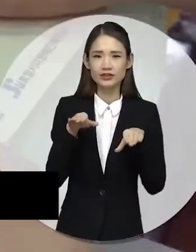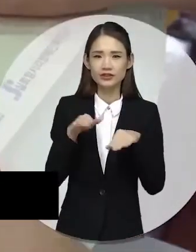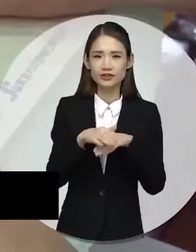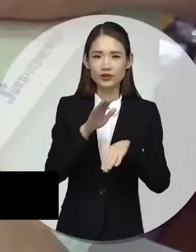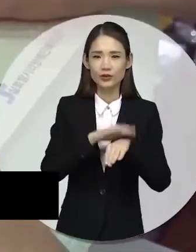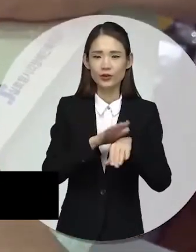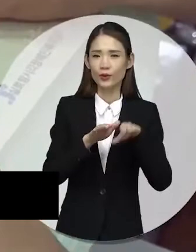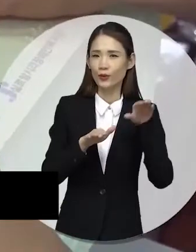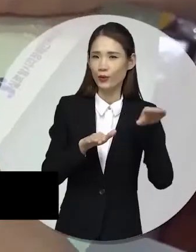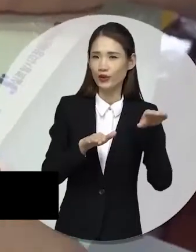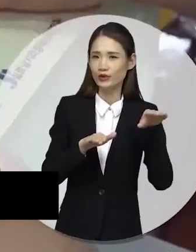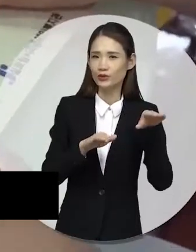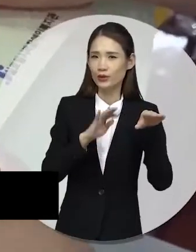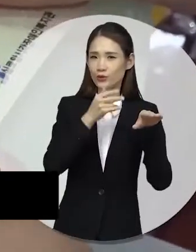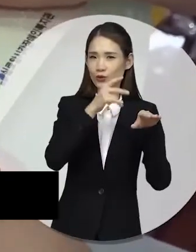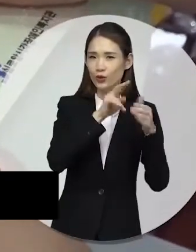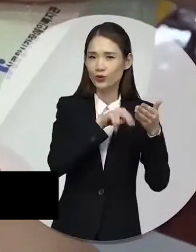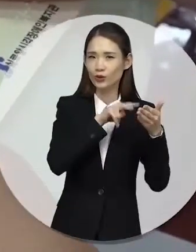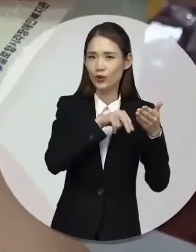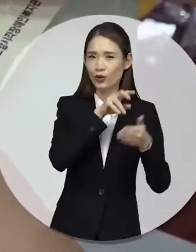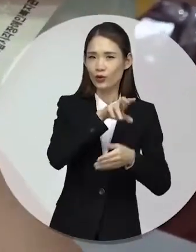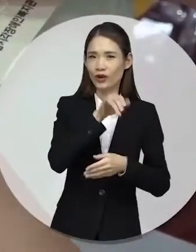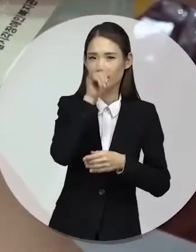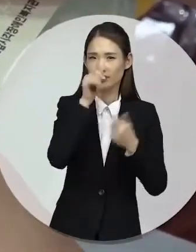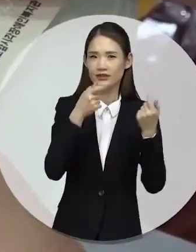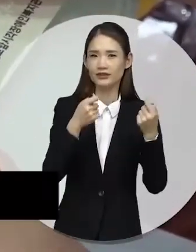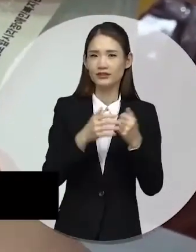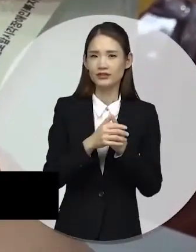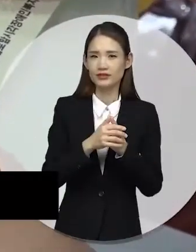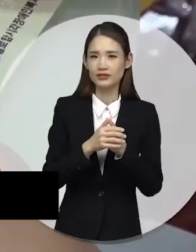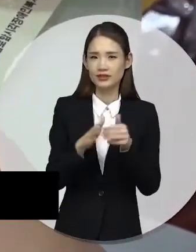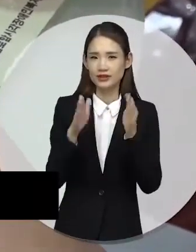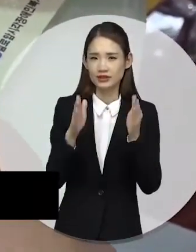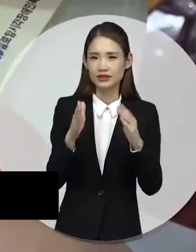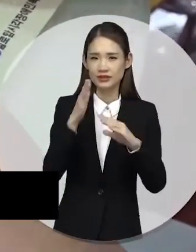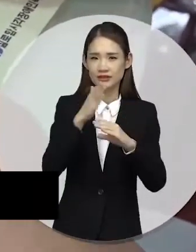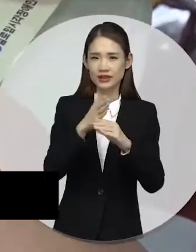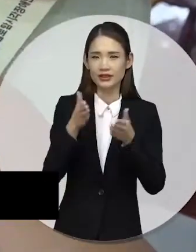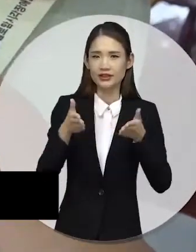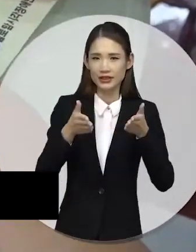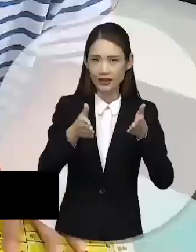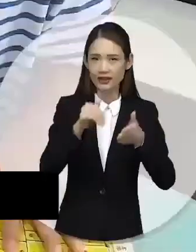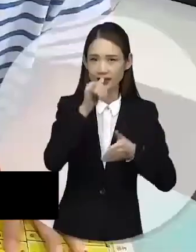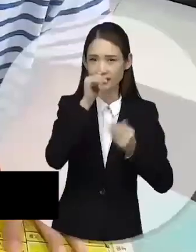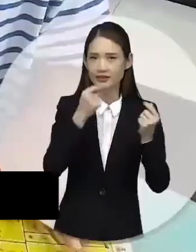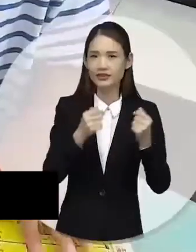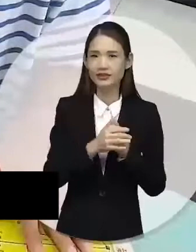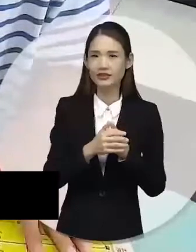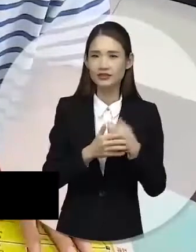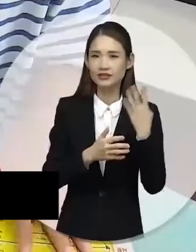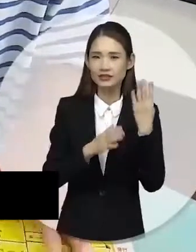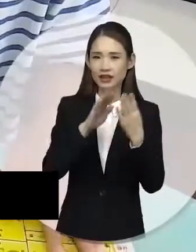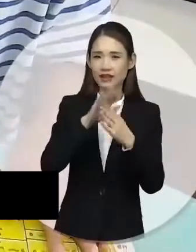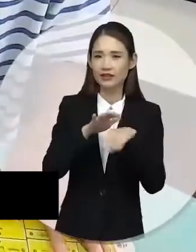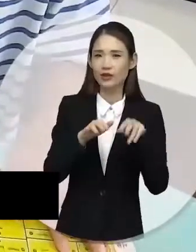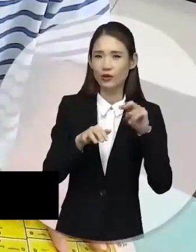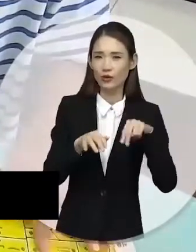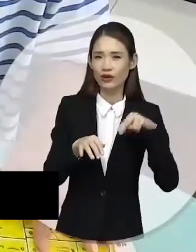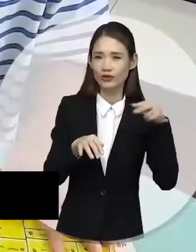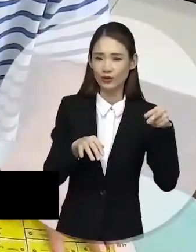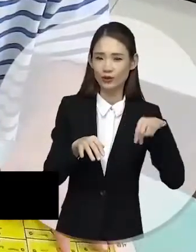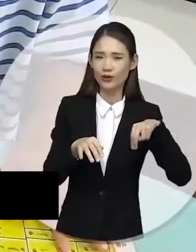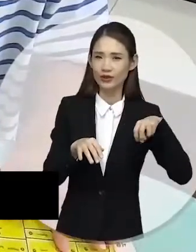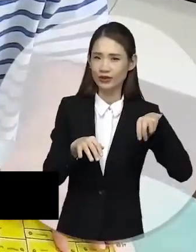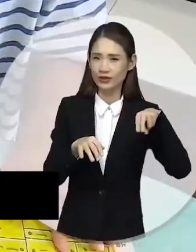기준으로 왼쪽이 도서관인 것 같아. 그리고 그 사이에 길이 있는 것 같아. 4번에서 왼쪽 길을